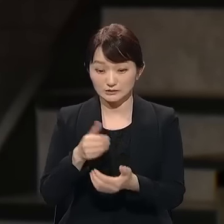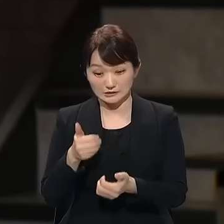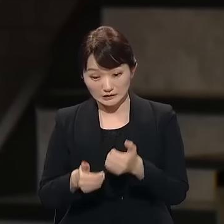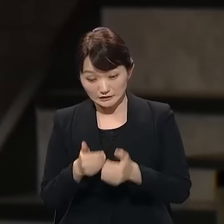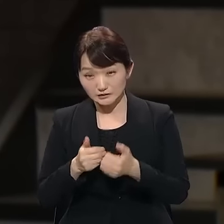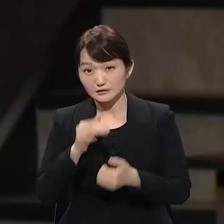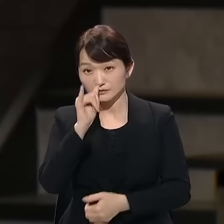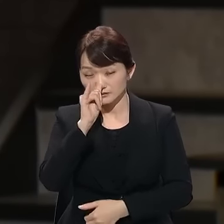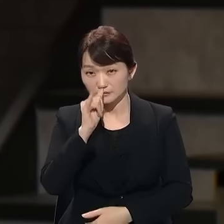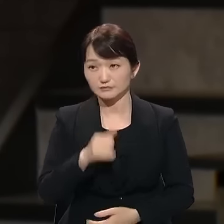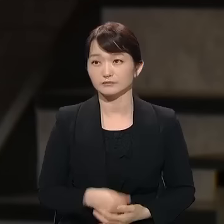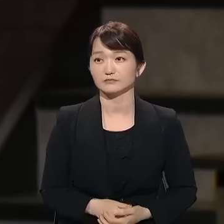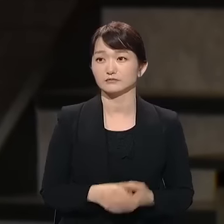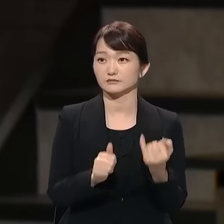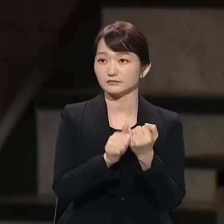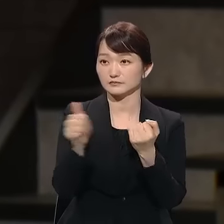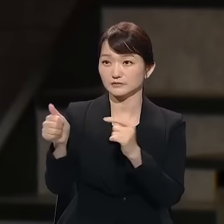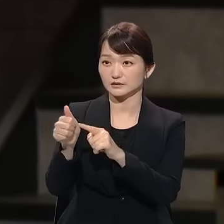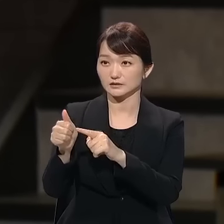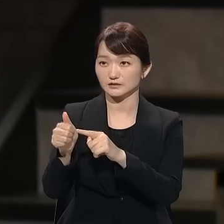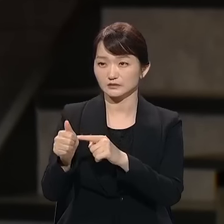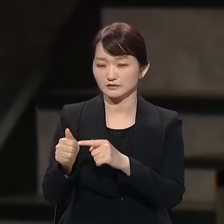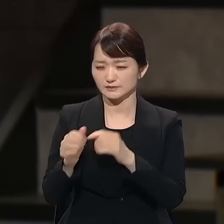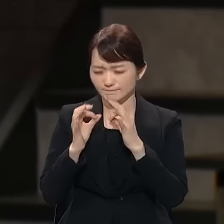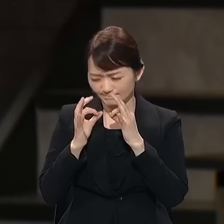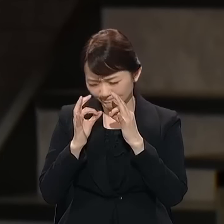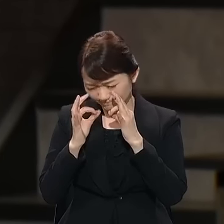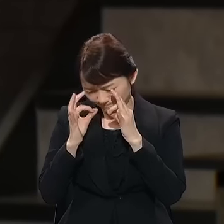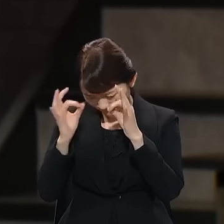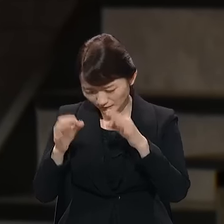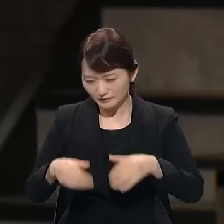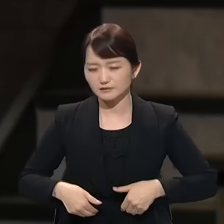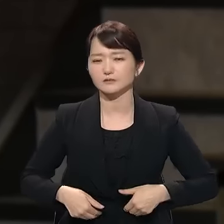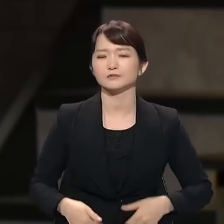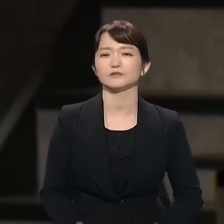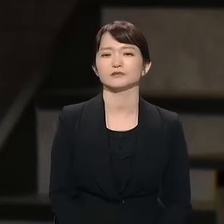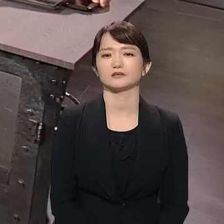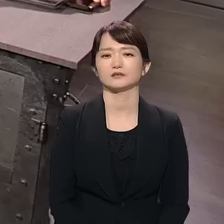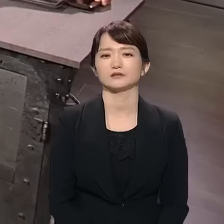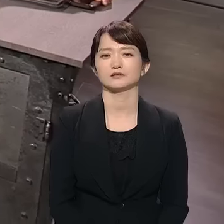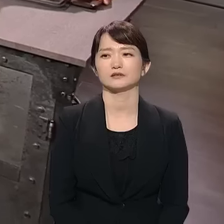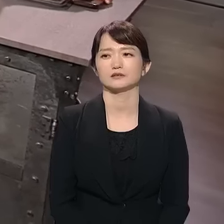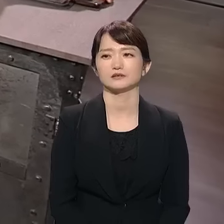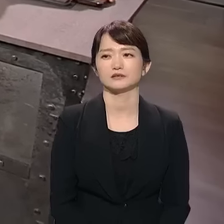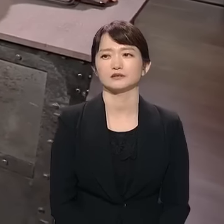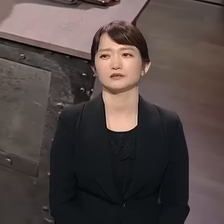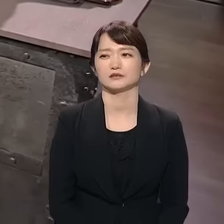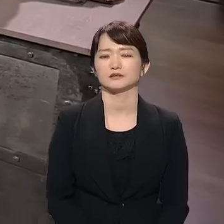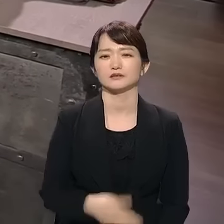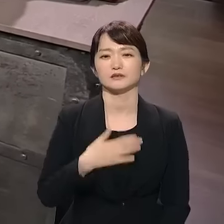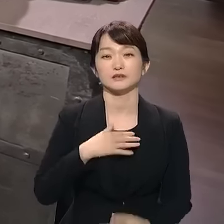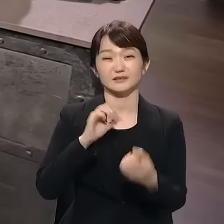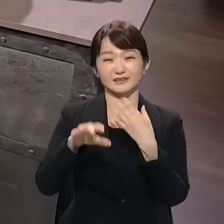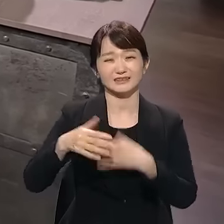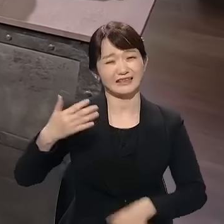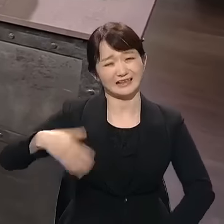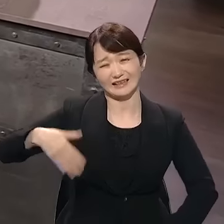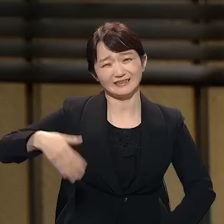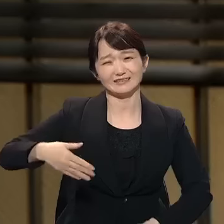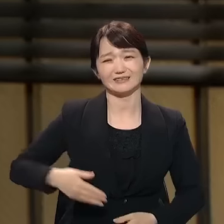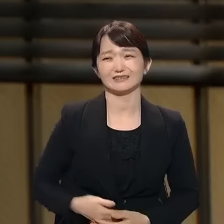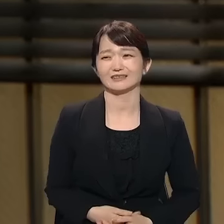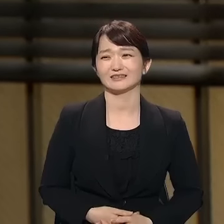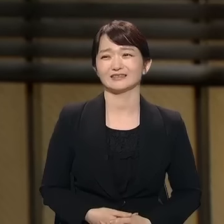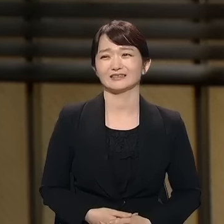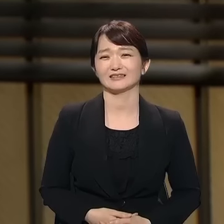건 확실이 때문에이 남편 많이 노력하셔야 될 거 같 어 자 양비론 선님 그러니까 저는 그냥 아직이라고 말씀을 드릴게 아직